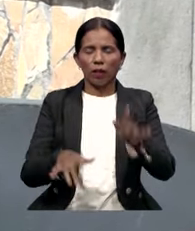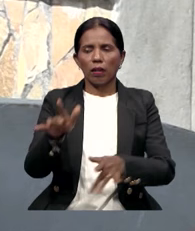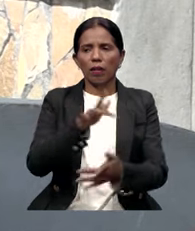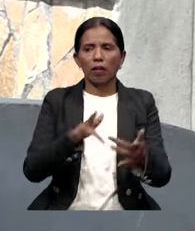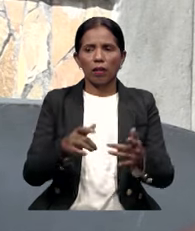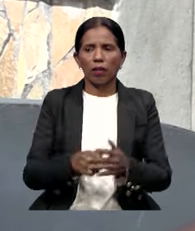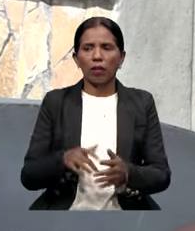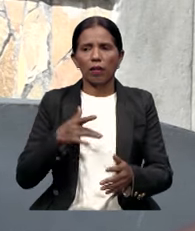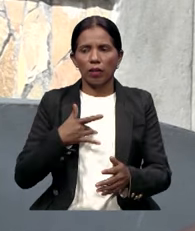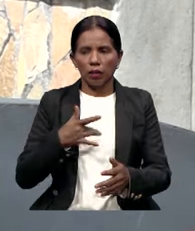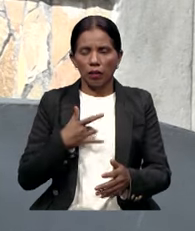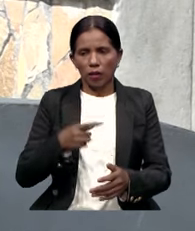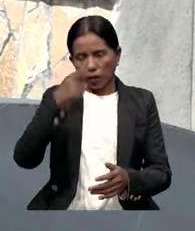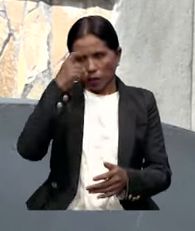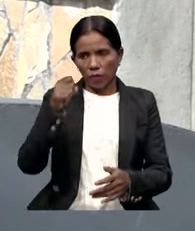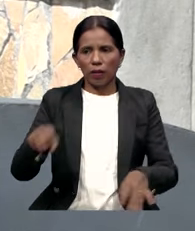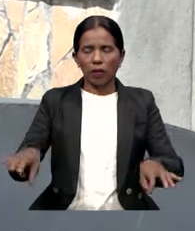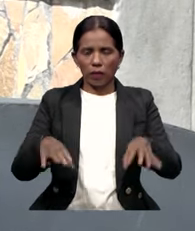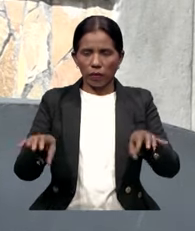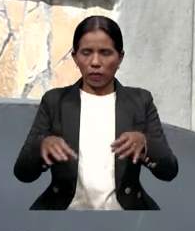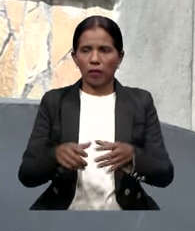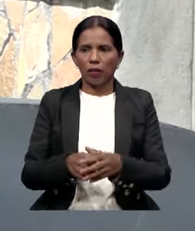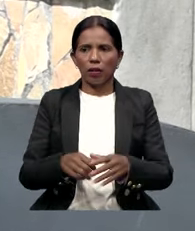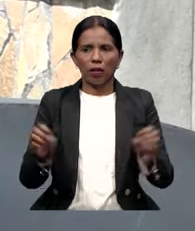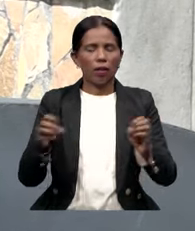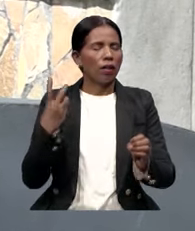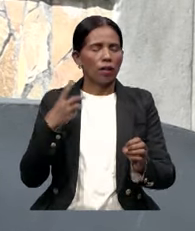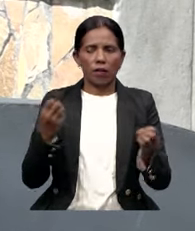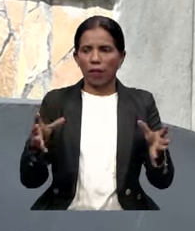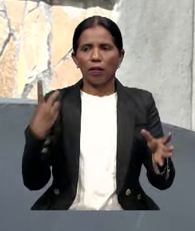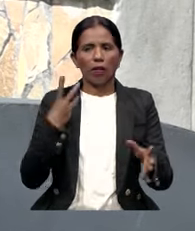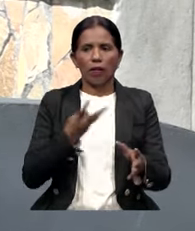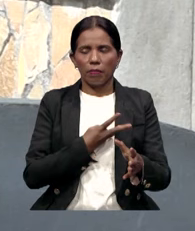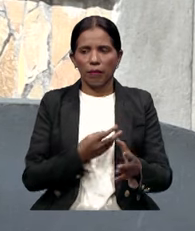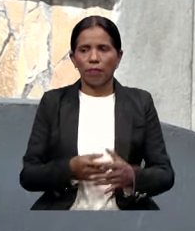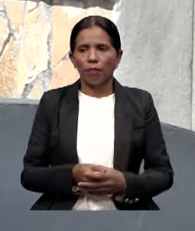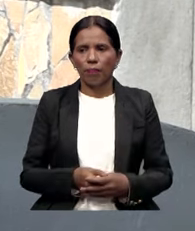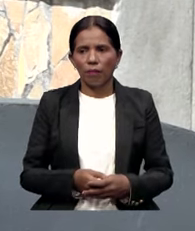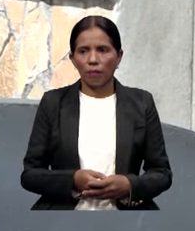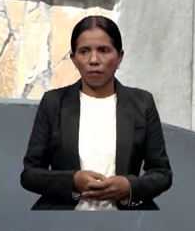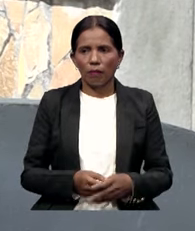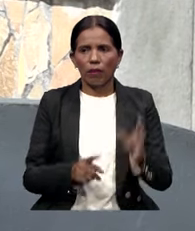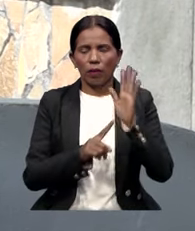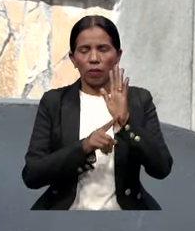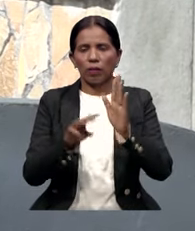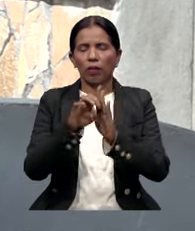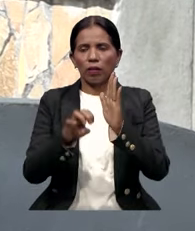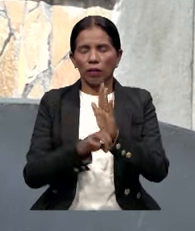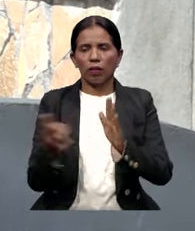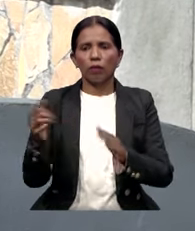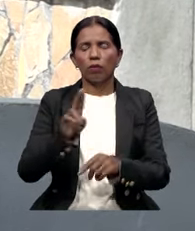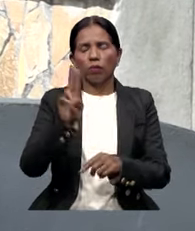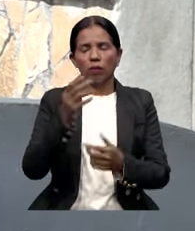raine sentinetik ba tamba servisu mako layar ba mi ne be amensa ato dit ba stado sira jere netik